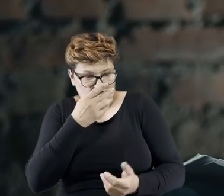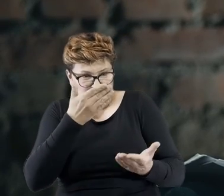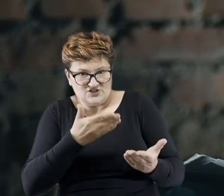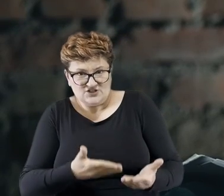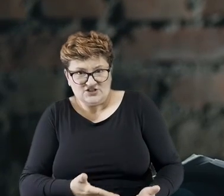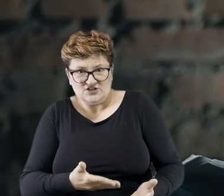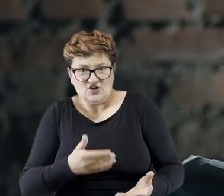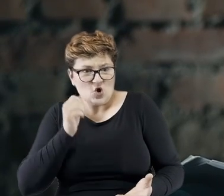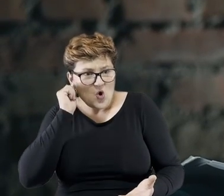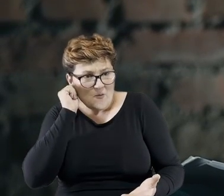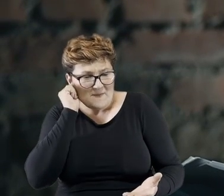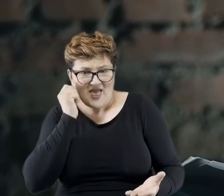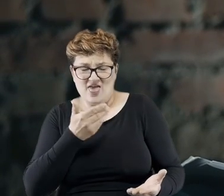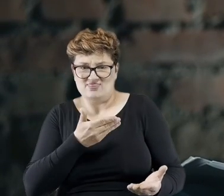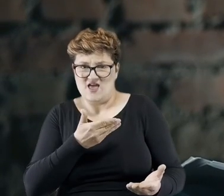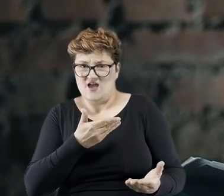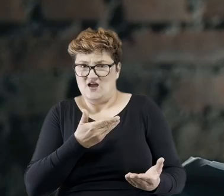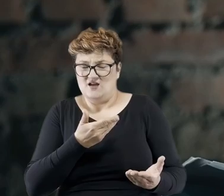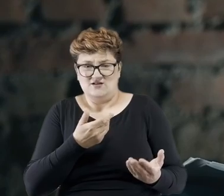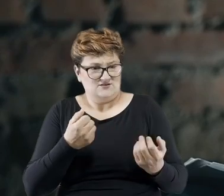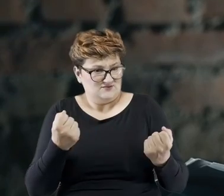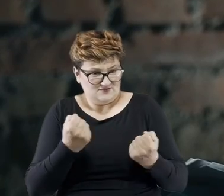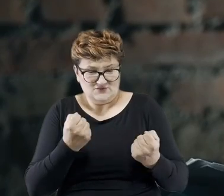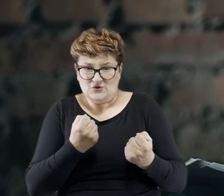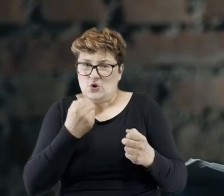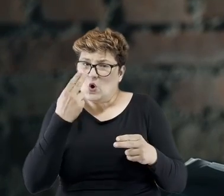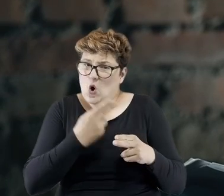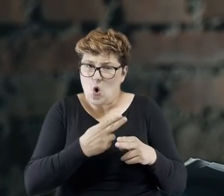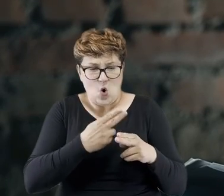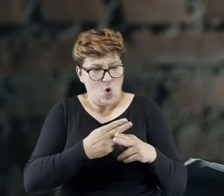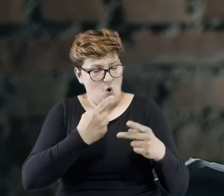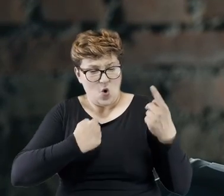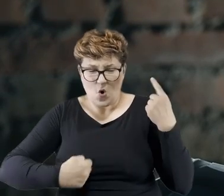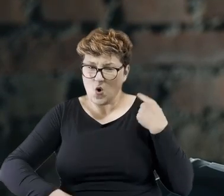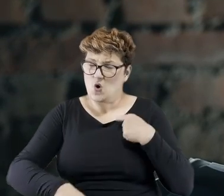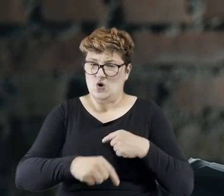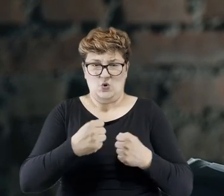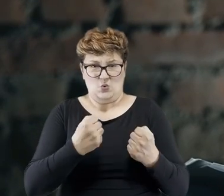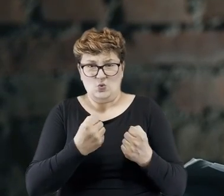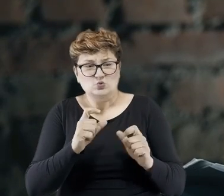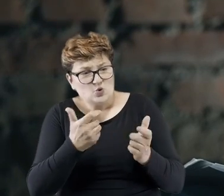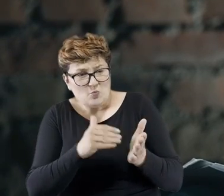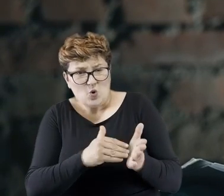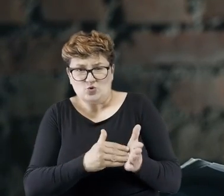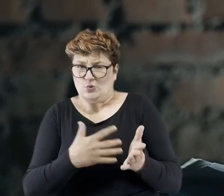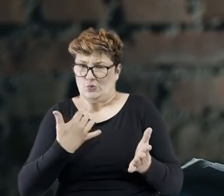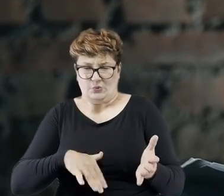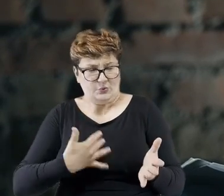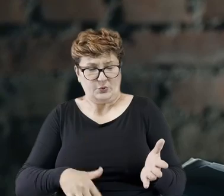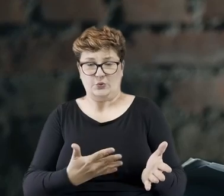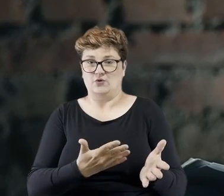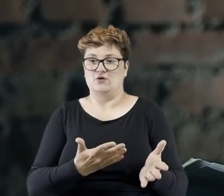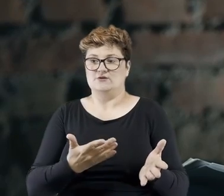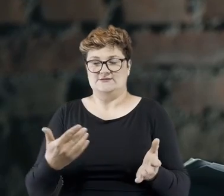człowiekiem, z kobietą bardzo, bardzo już chorą, schorowaną, o ogromnych potrzebach,